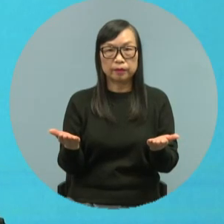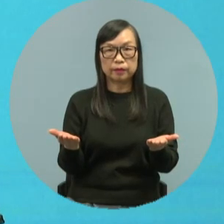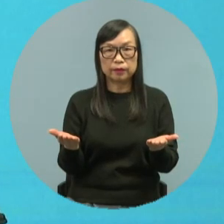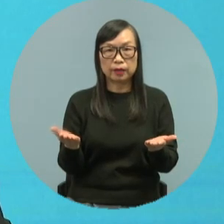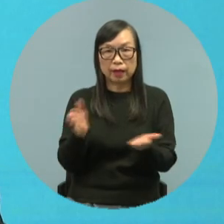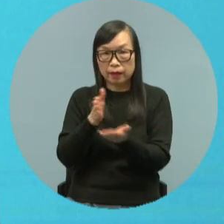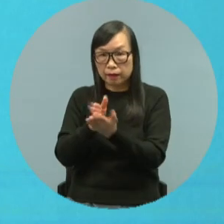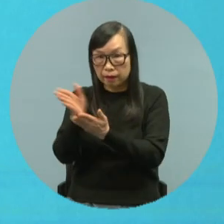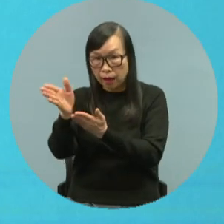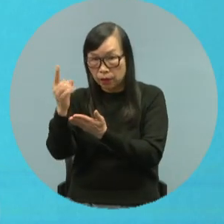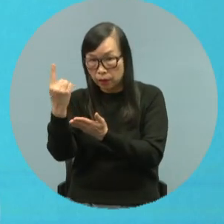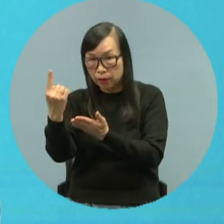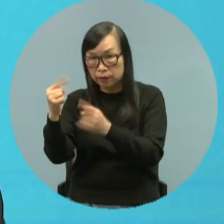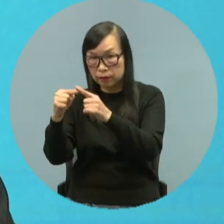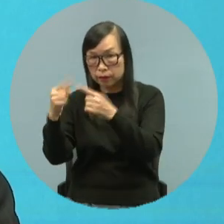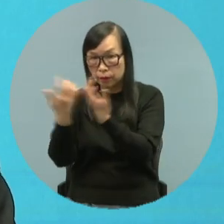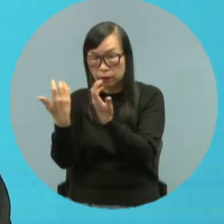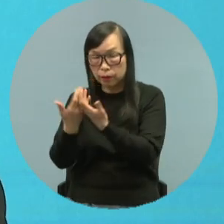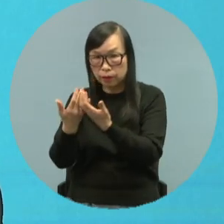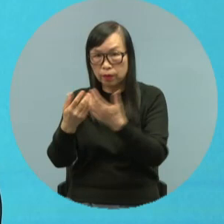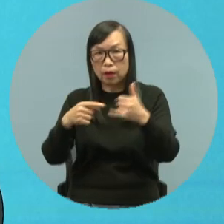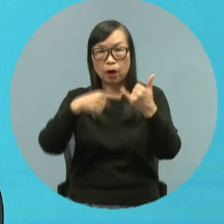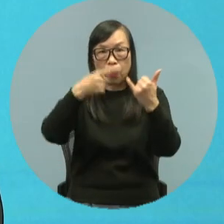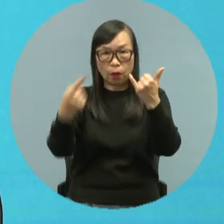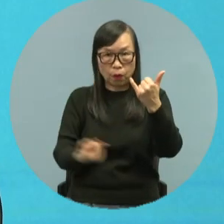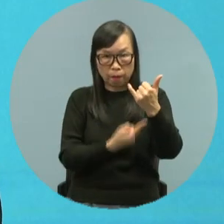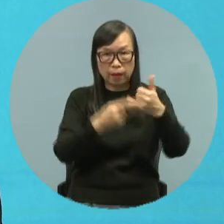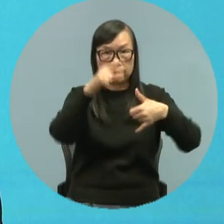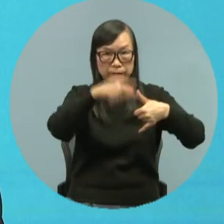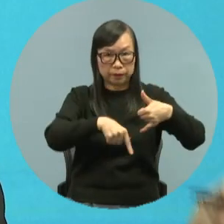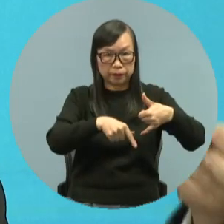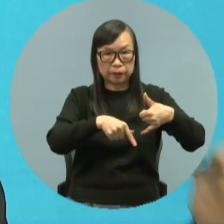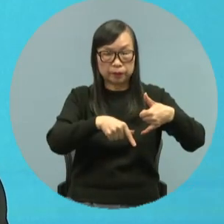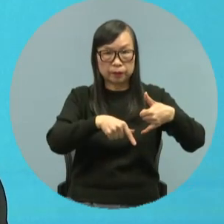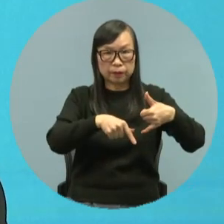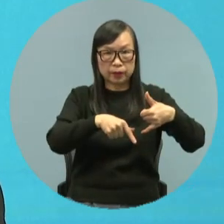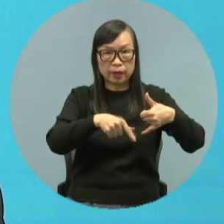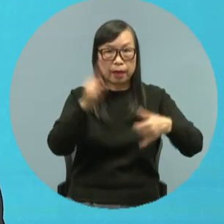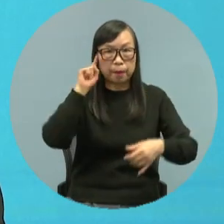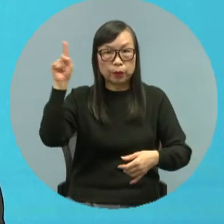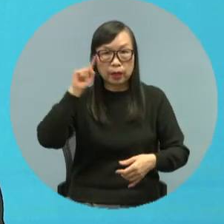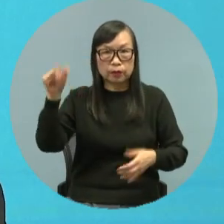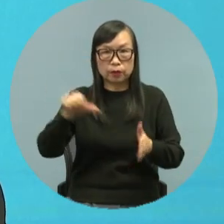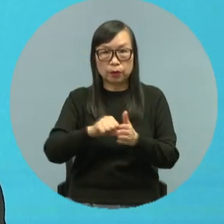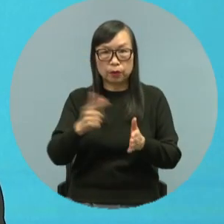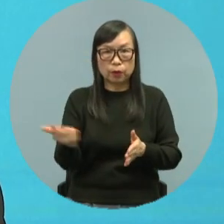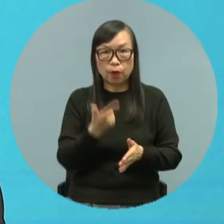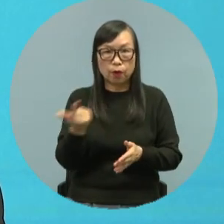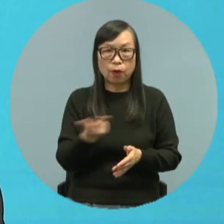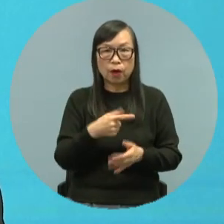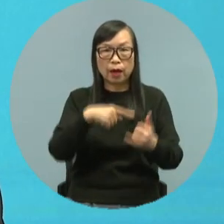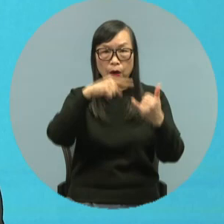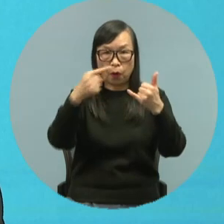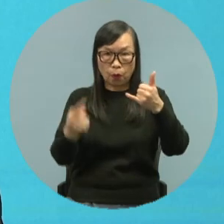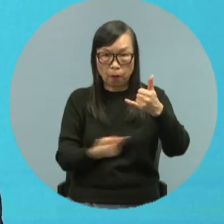單向的人數約是60,000人，即是每日最多可以